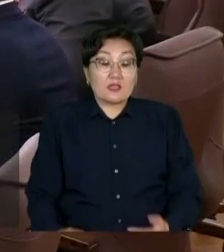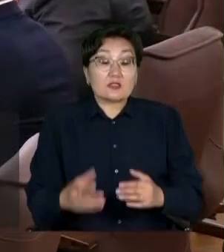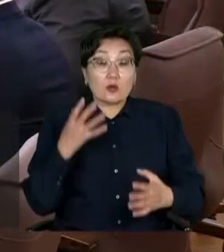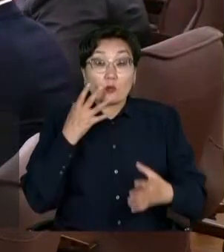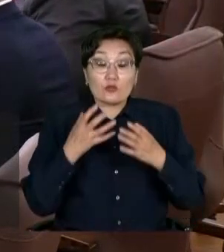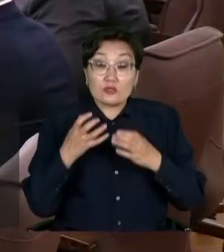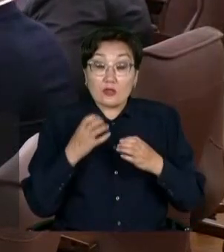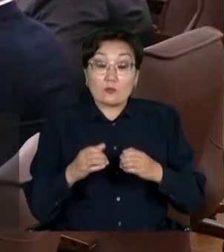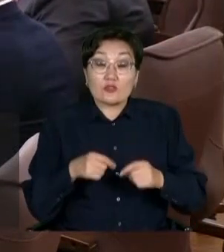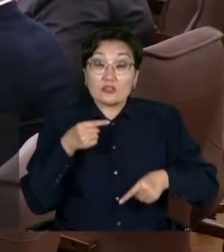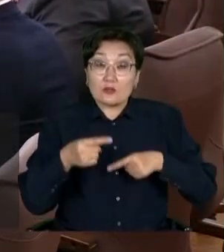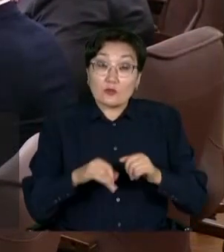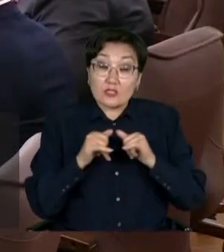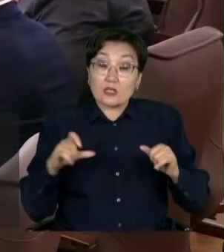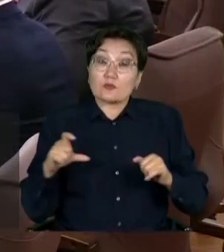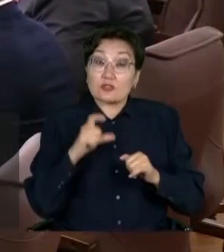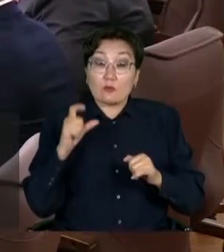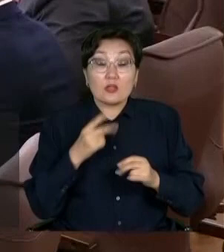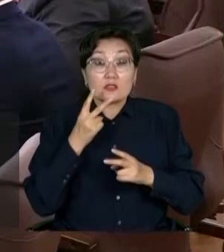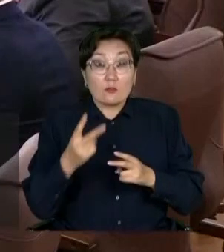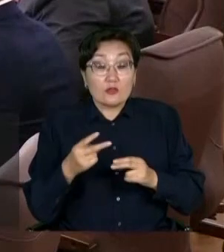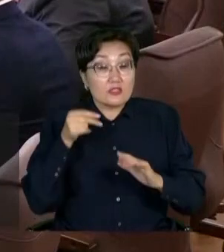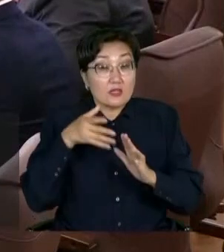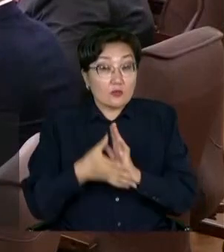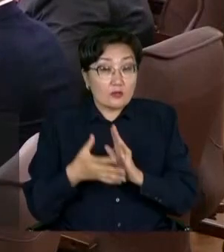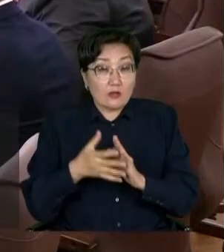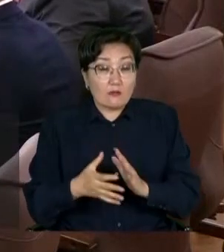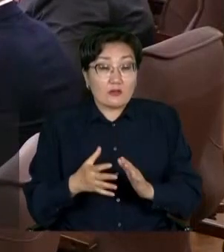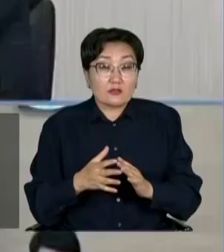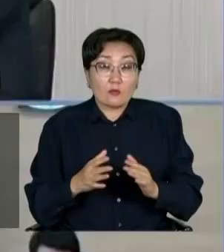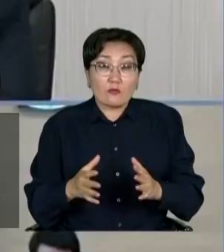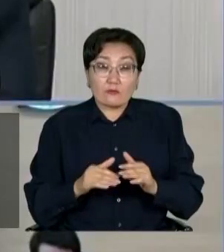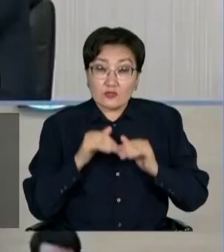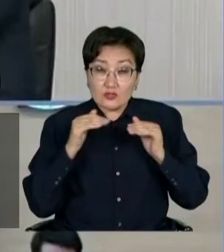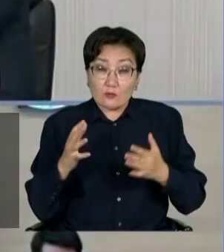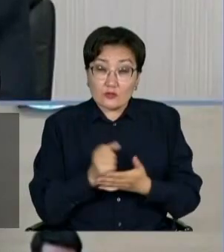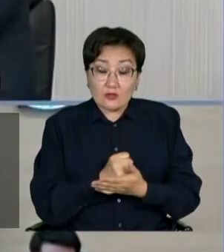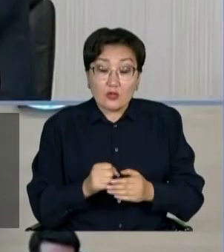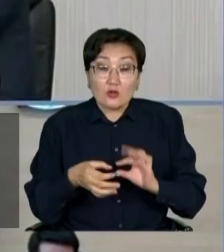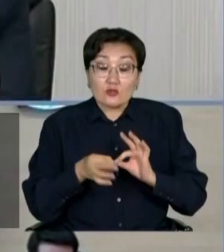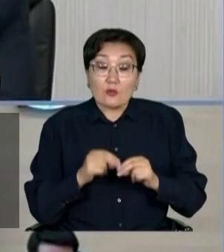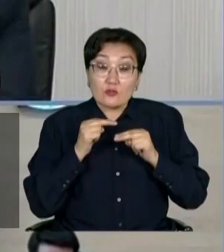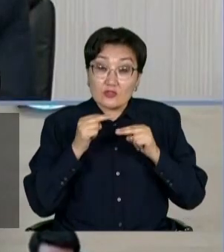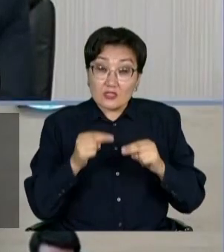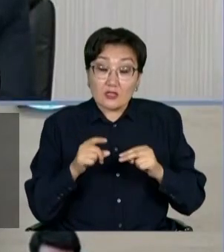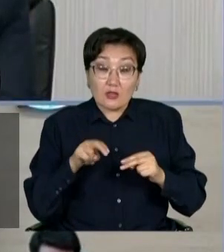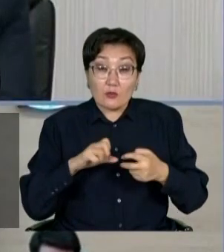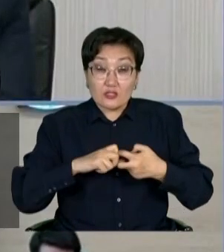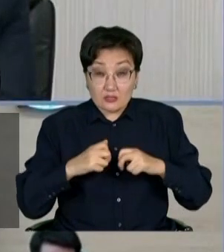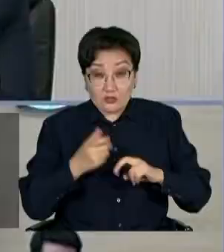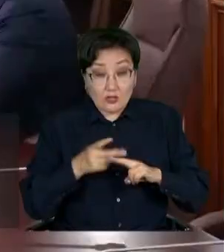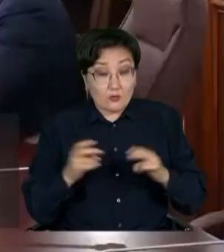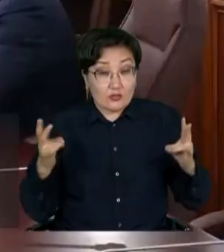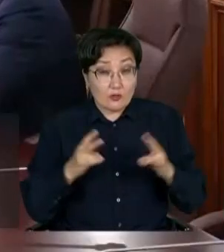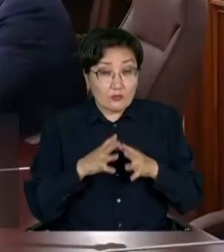Серьезный потенциал устойчивого роста экономики мы видим в освоении высоких переделов. Глава государства четко акцентировал внимание на тех проблемах, которые